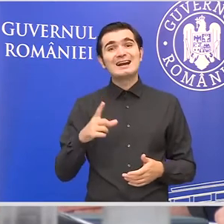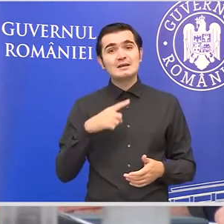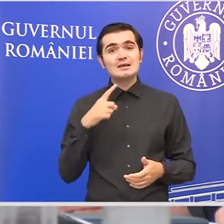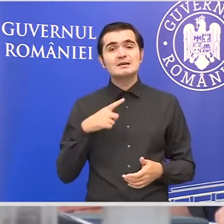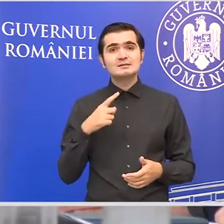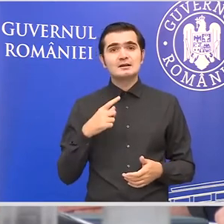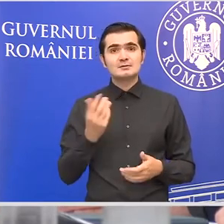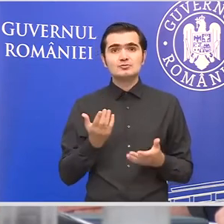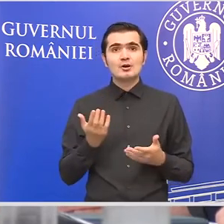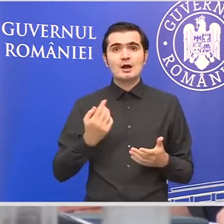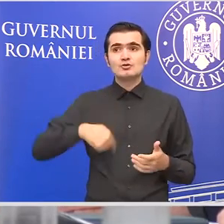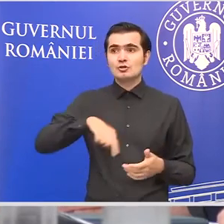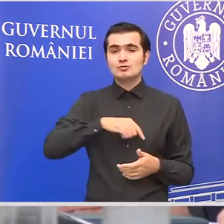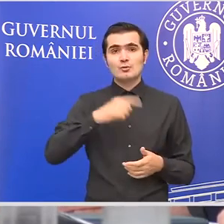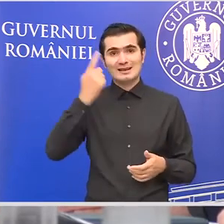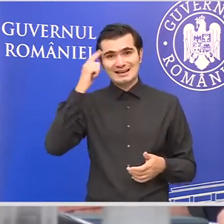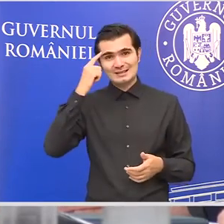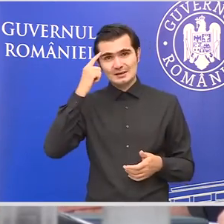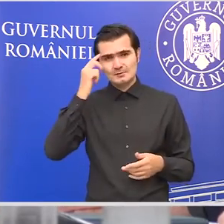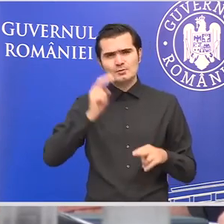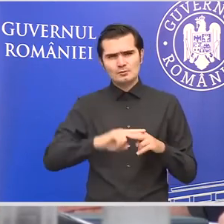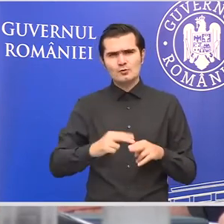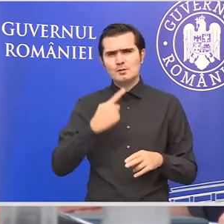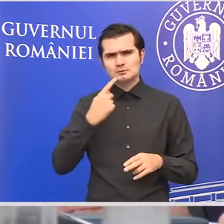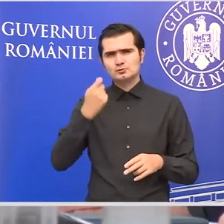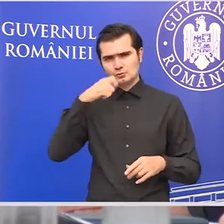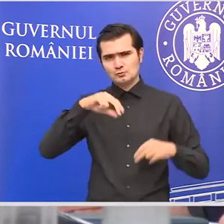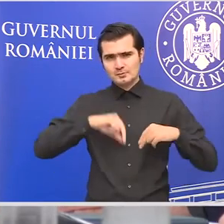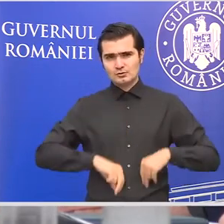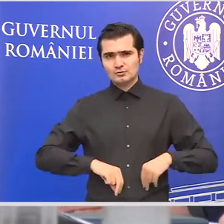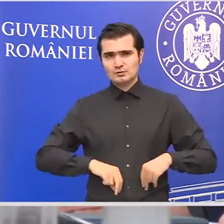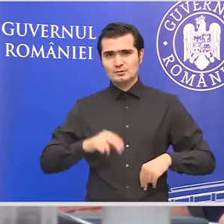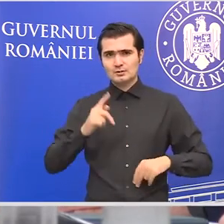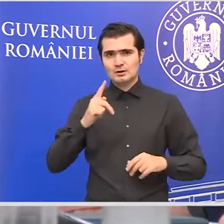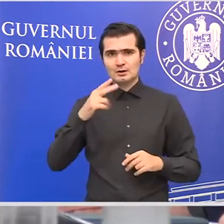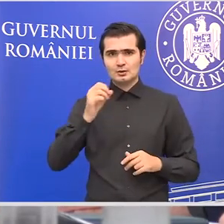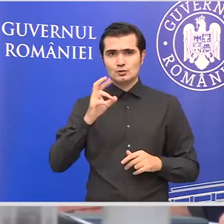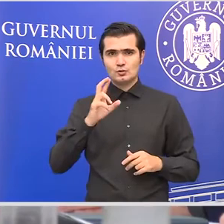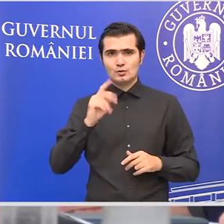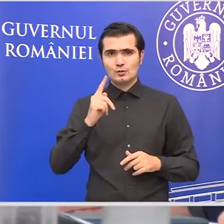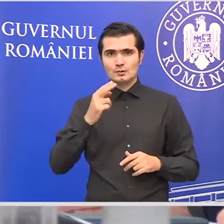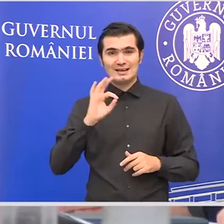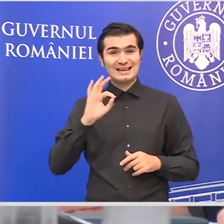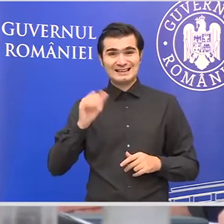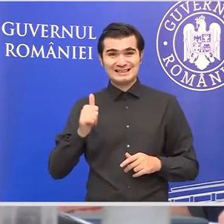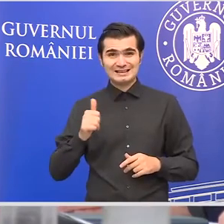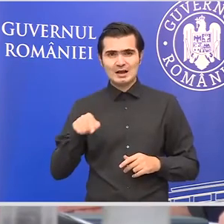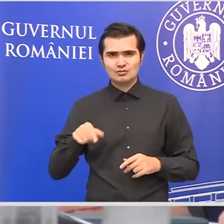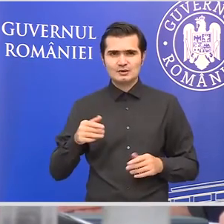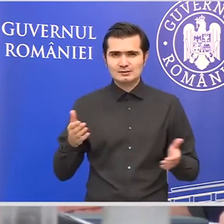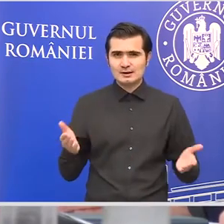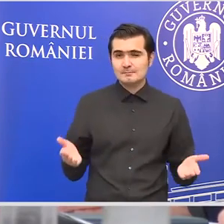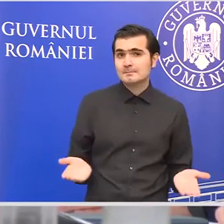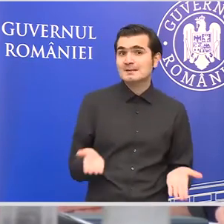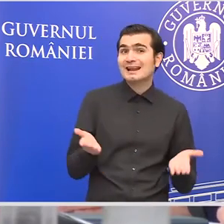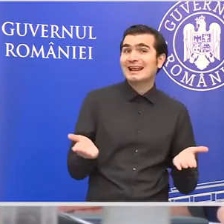ce gândim cu toții și, cum a spus și domnul președinte Gheorghiță, trendul acesta contează, pentru că